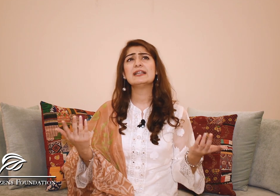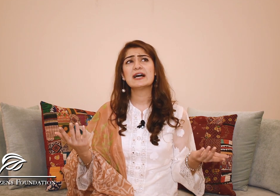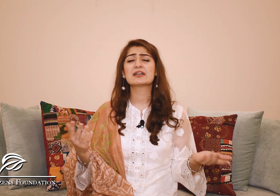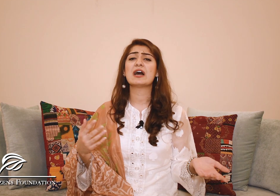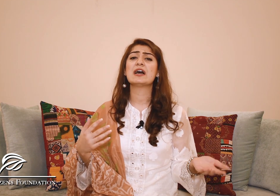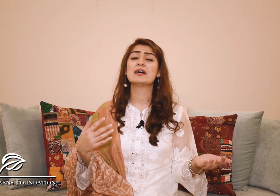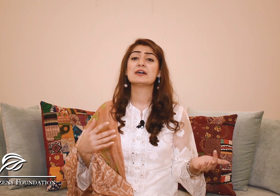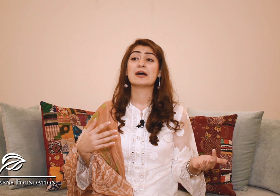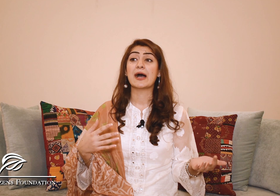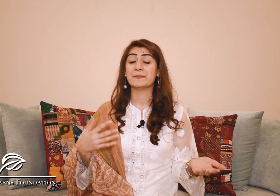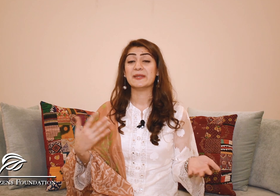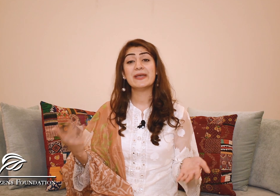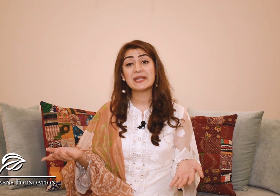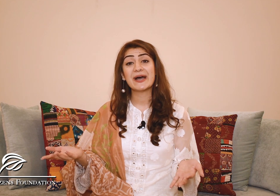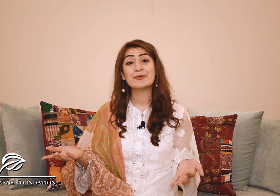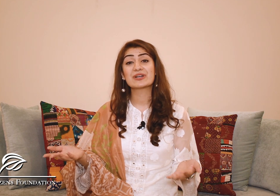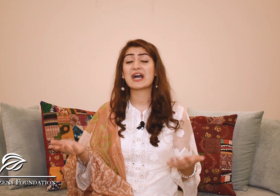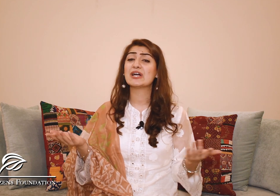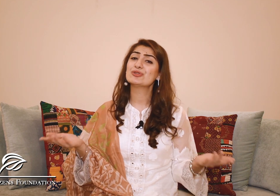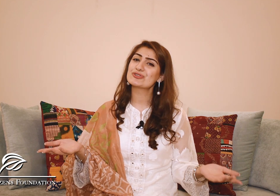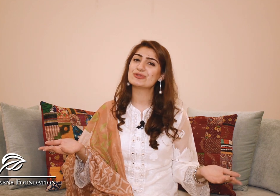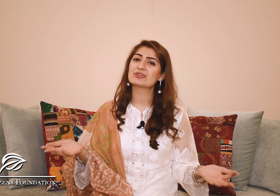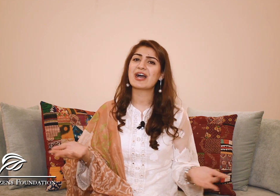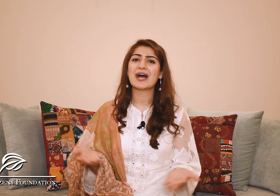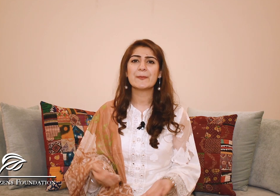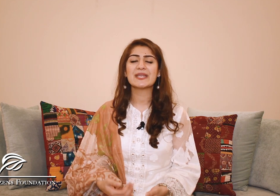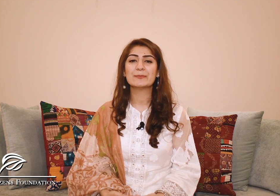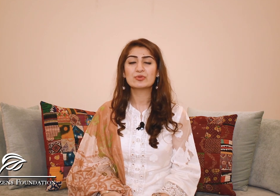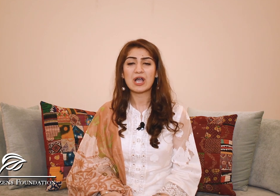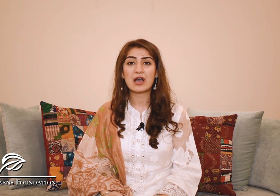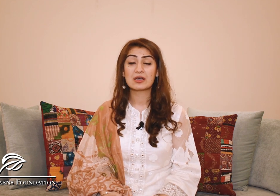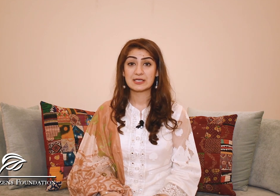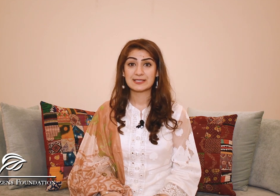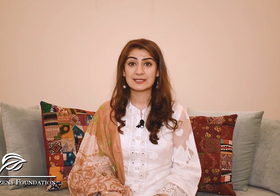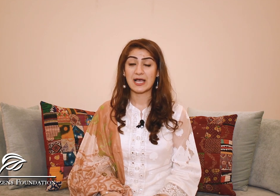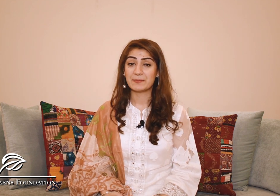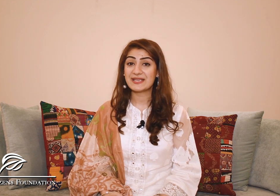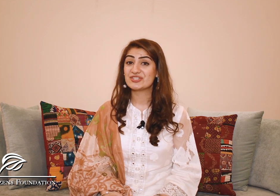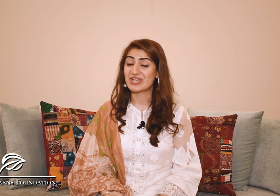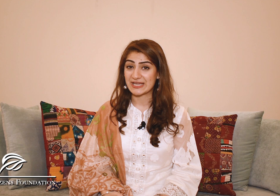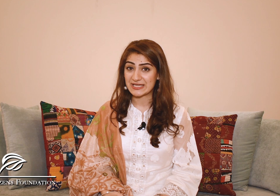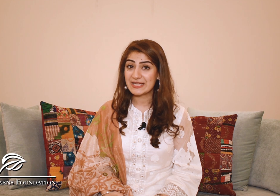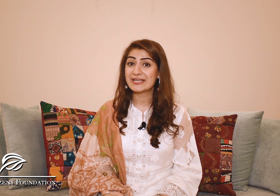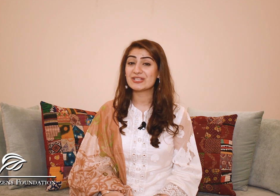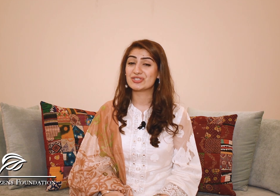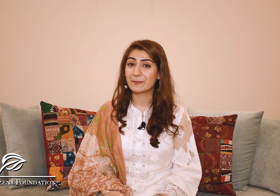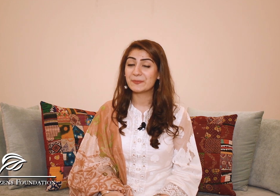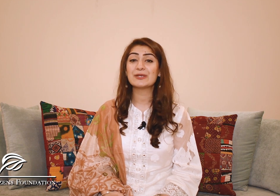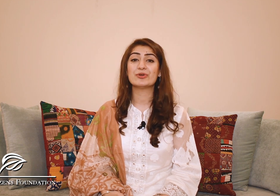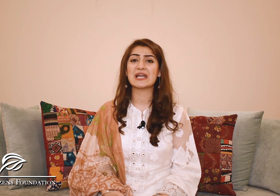अलावा अपने बहन भाइयों दोस्तों अब हमे चाहिए